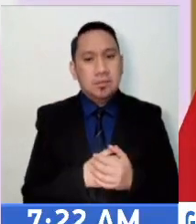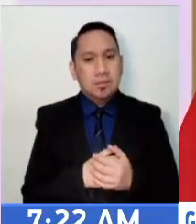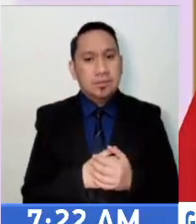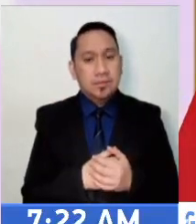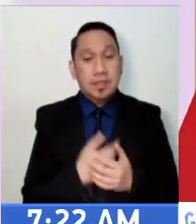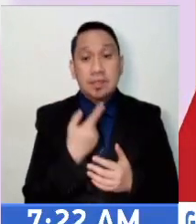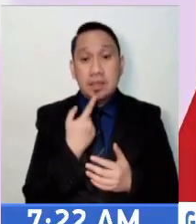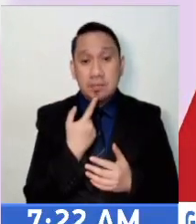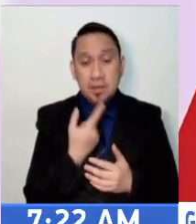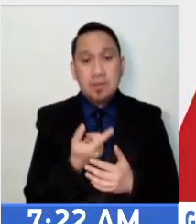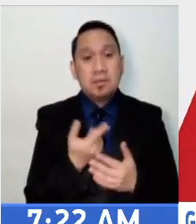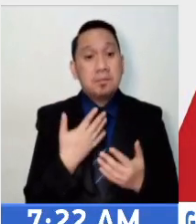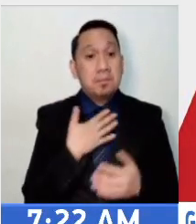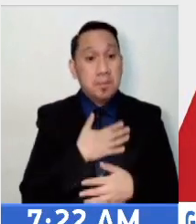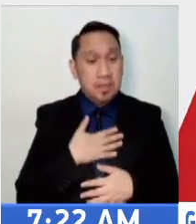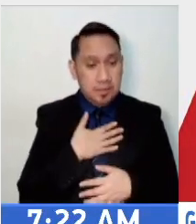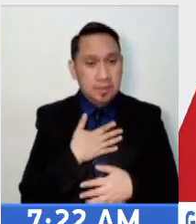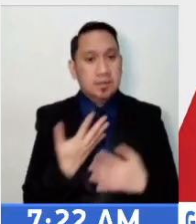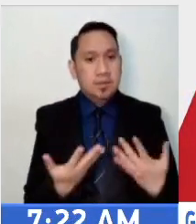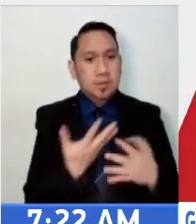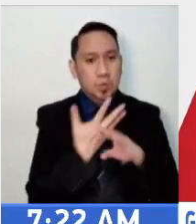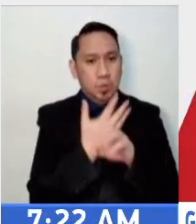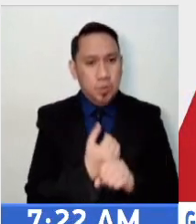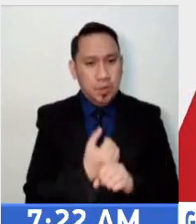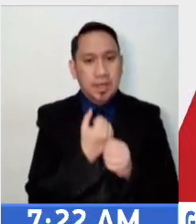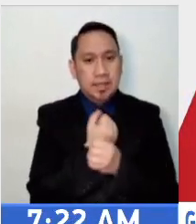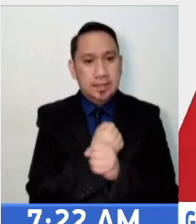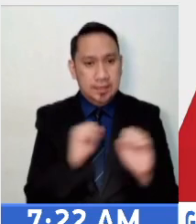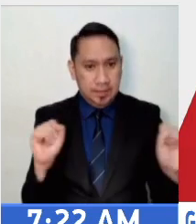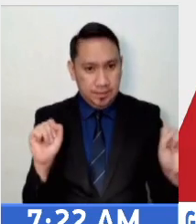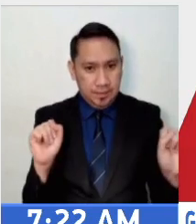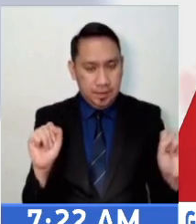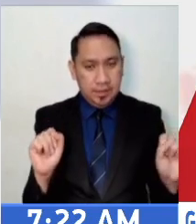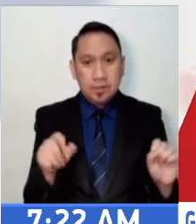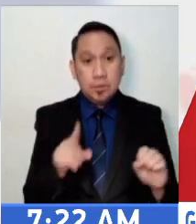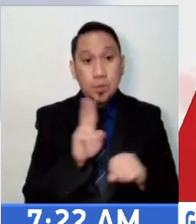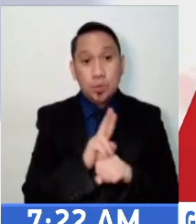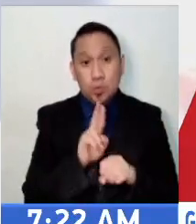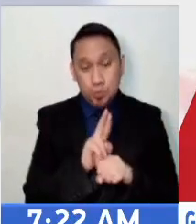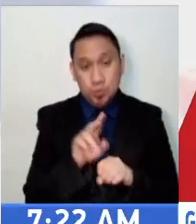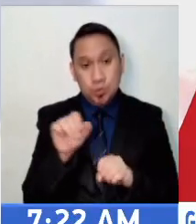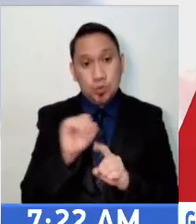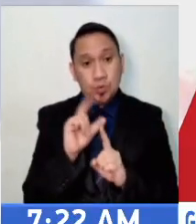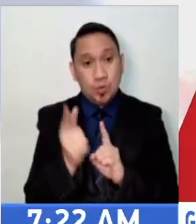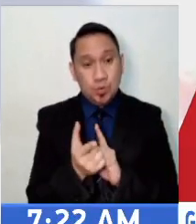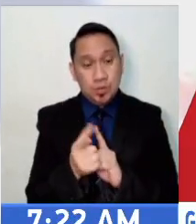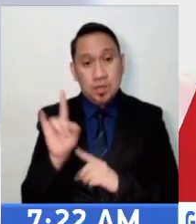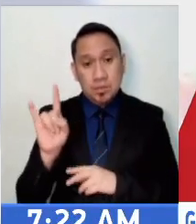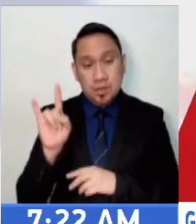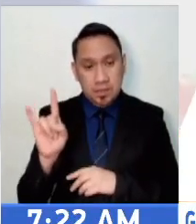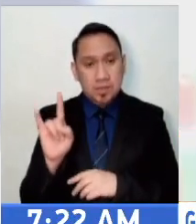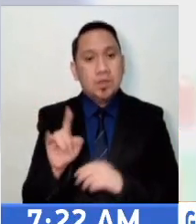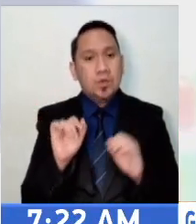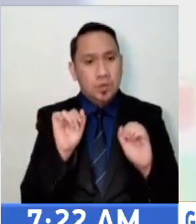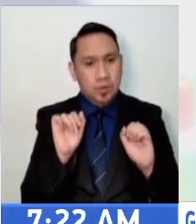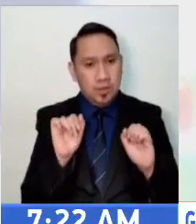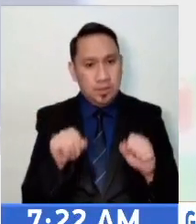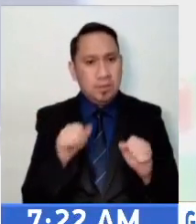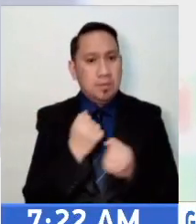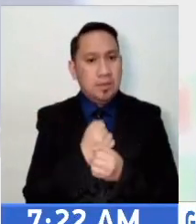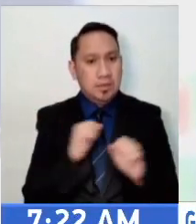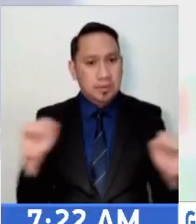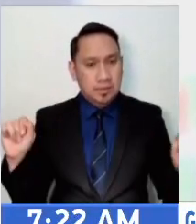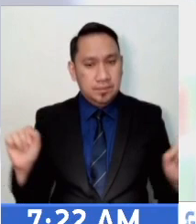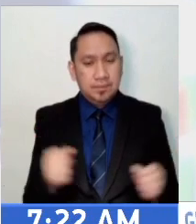pa rin ang safety practices sa paggamit ng social media para manatiling fun at safe ang online bonding. Ito ang unang